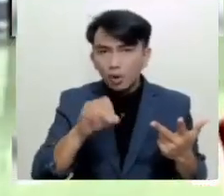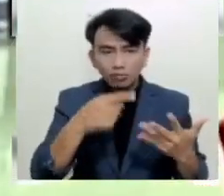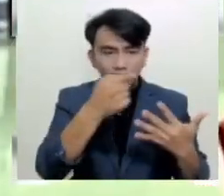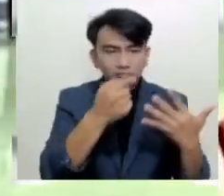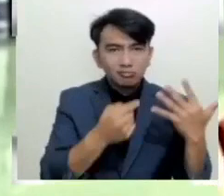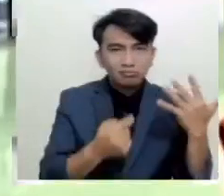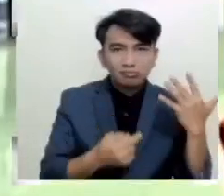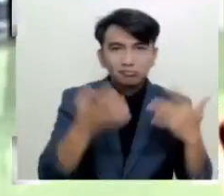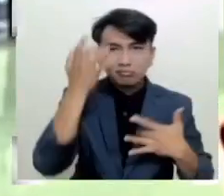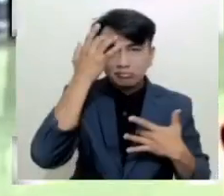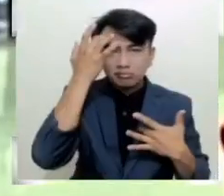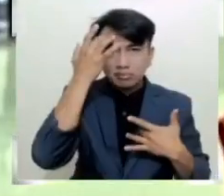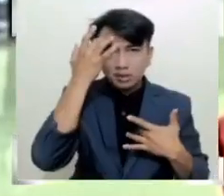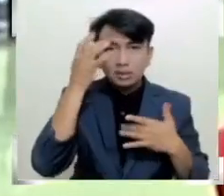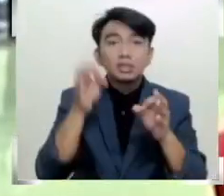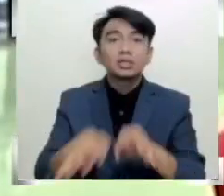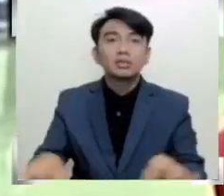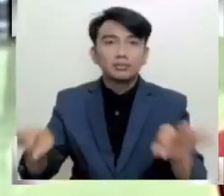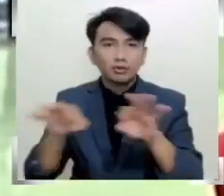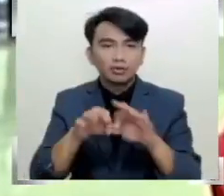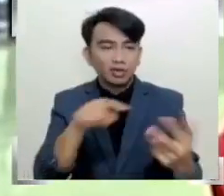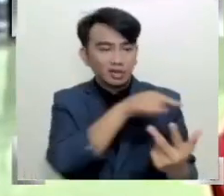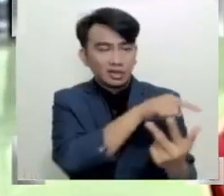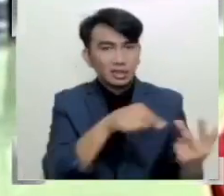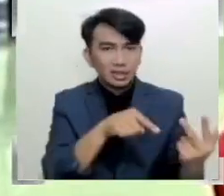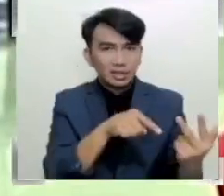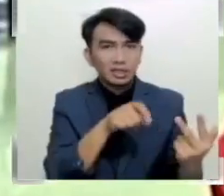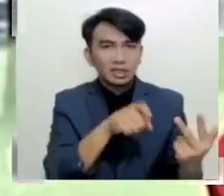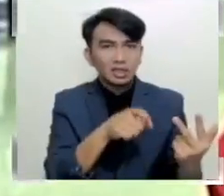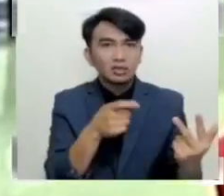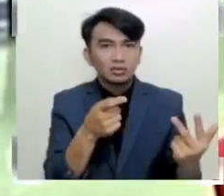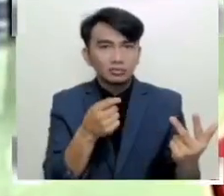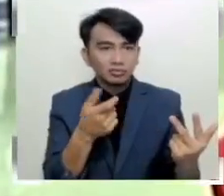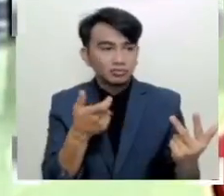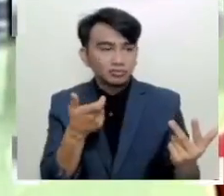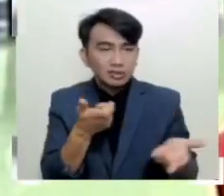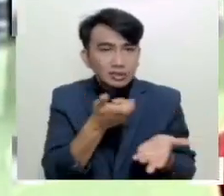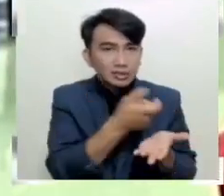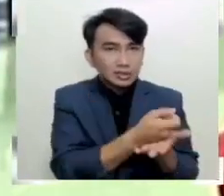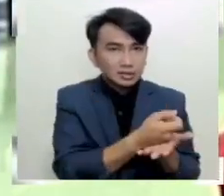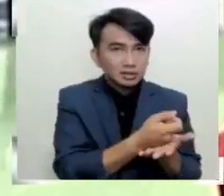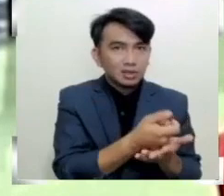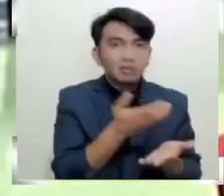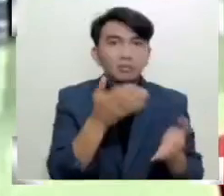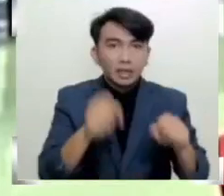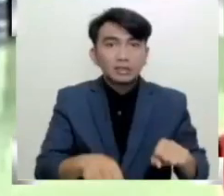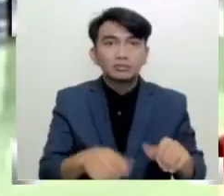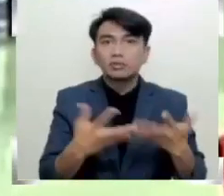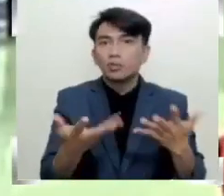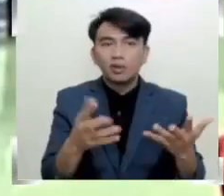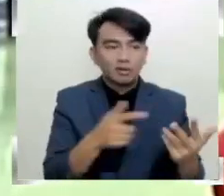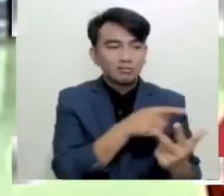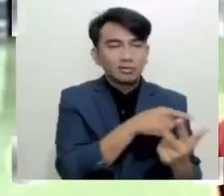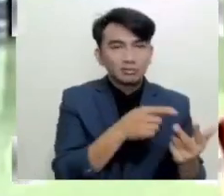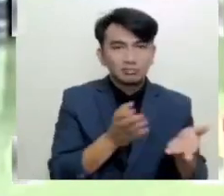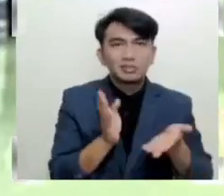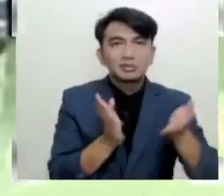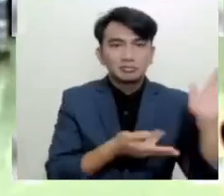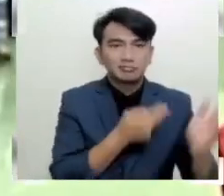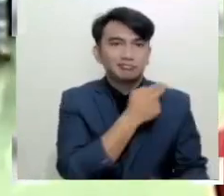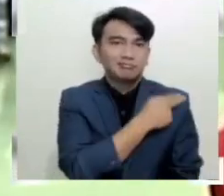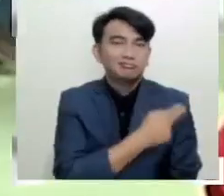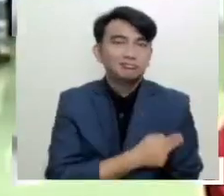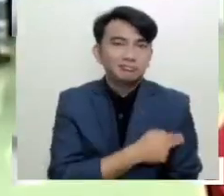pinaka-importante kasi itong mga sakit na ito, maaring ikapagdulot ng pagkakaospital o di kaya pagkamatay ng ating kabataan. So kailangan